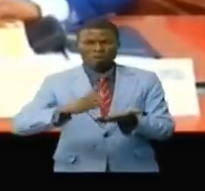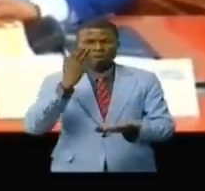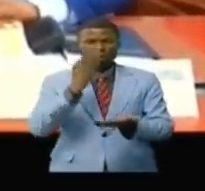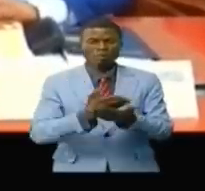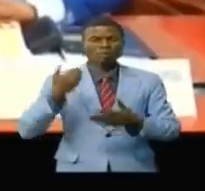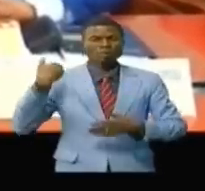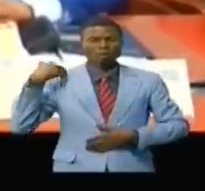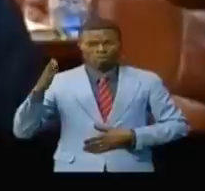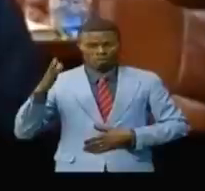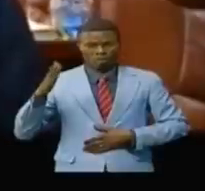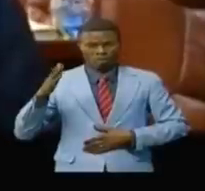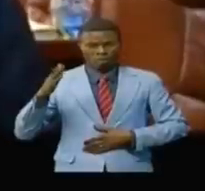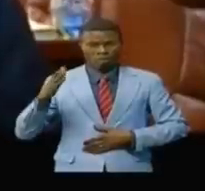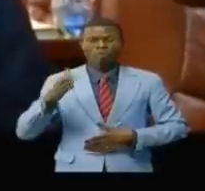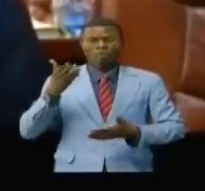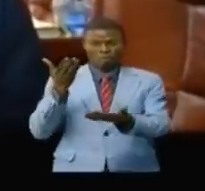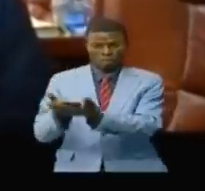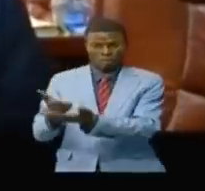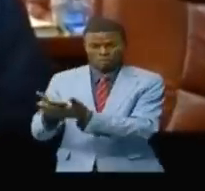l'État.